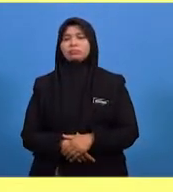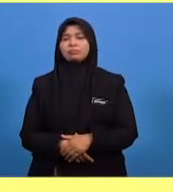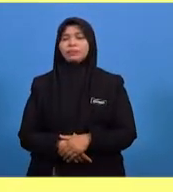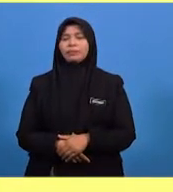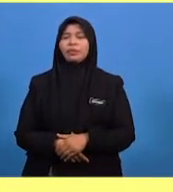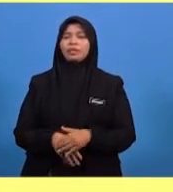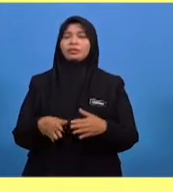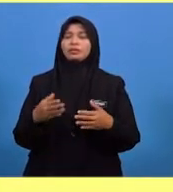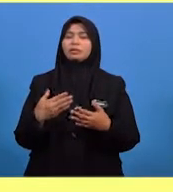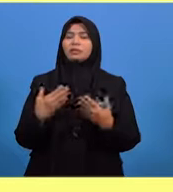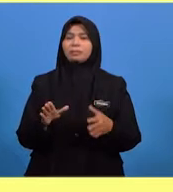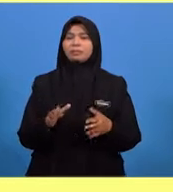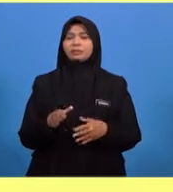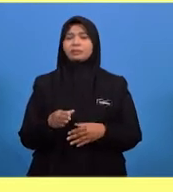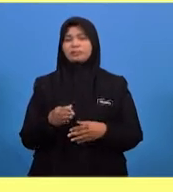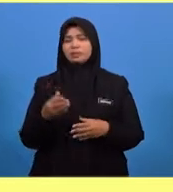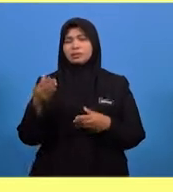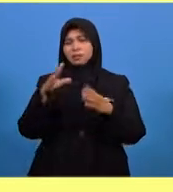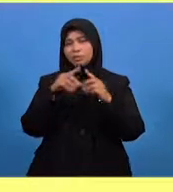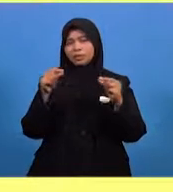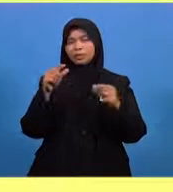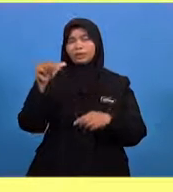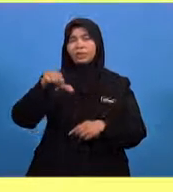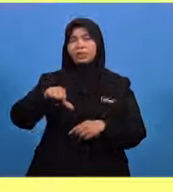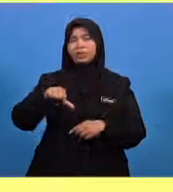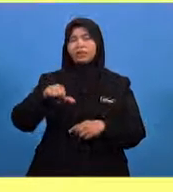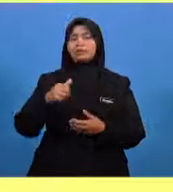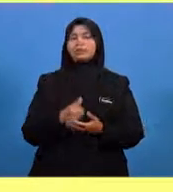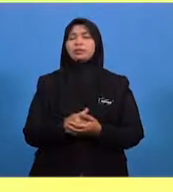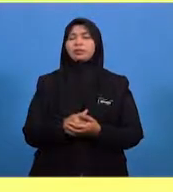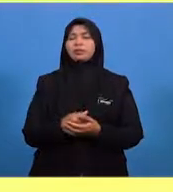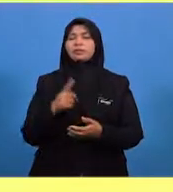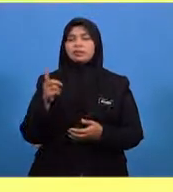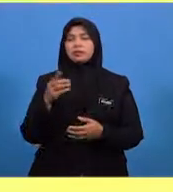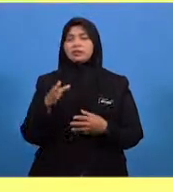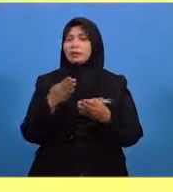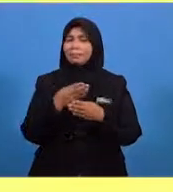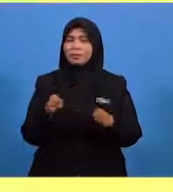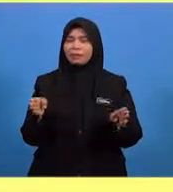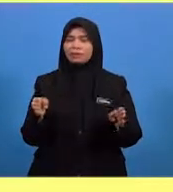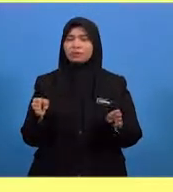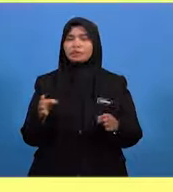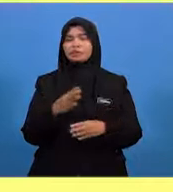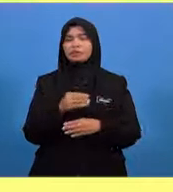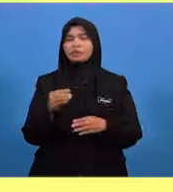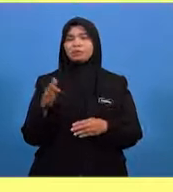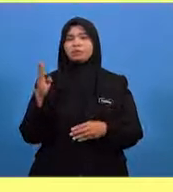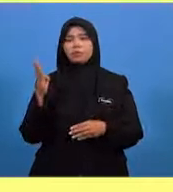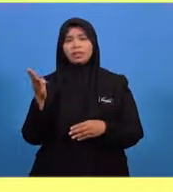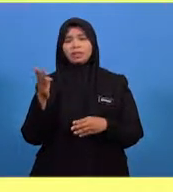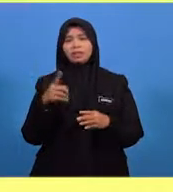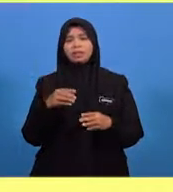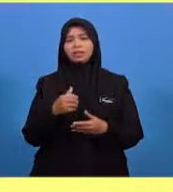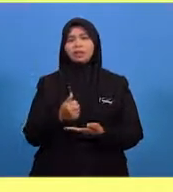setelah kekalahan jepun sipil K3 su telah dibebaskan dan beliau telah